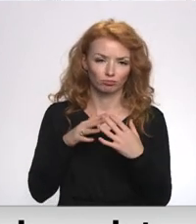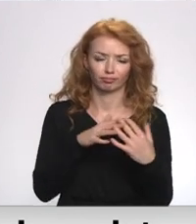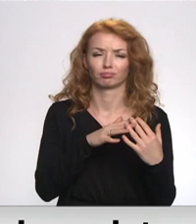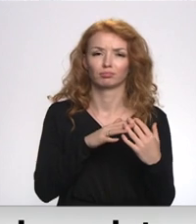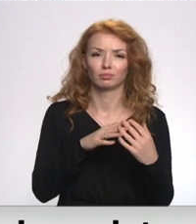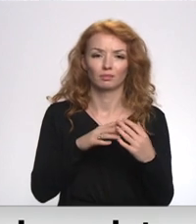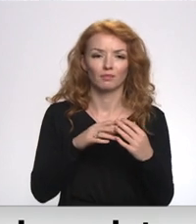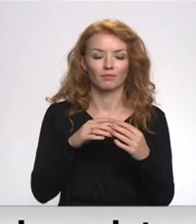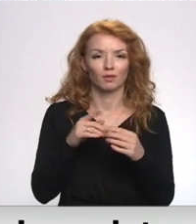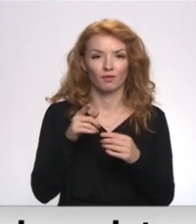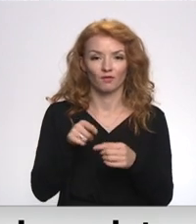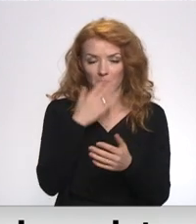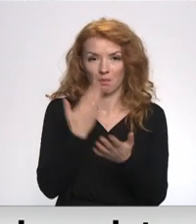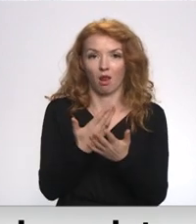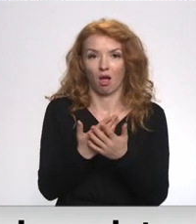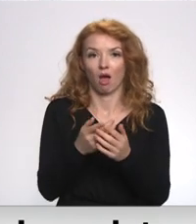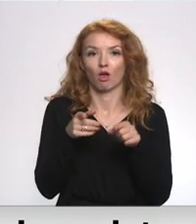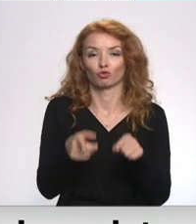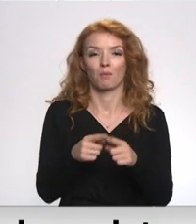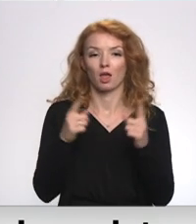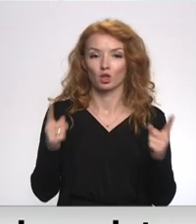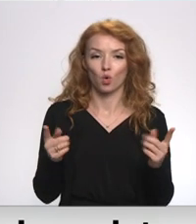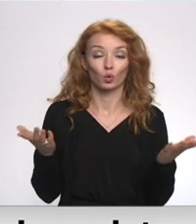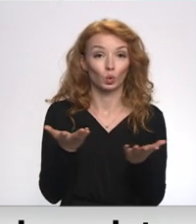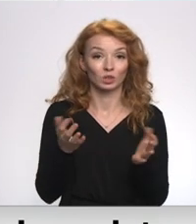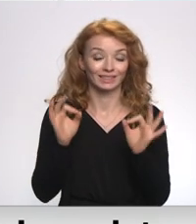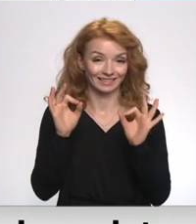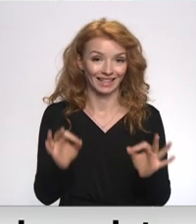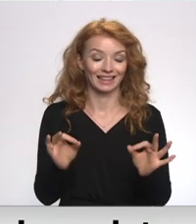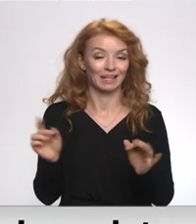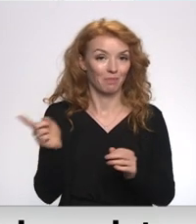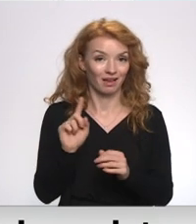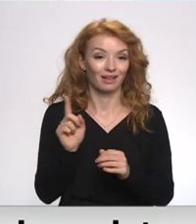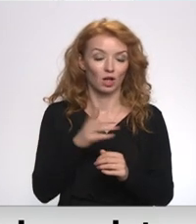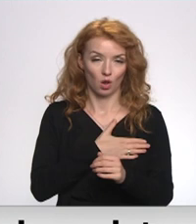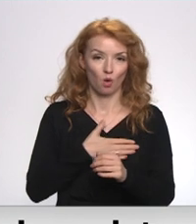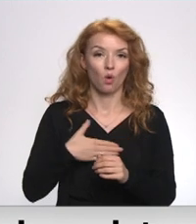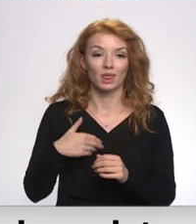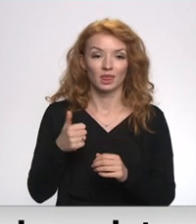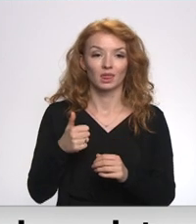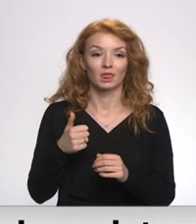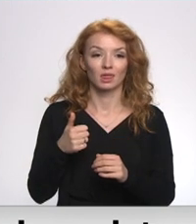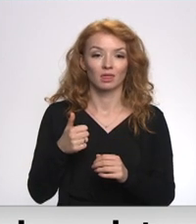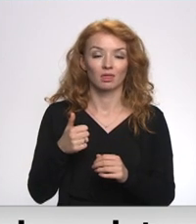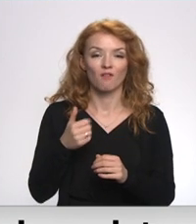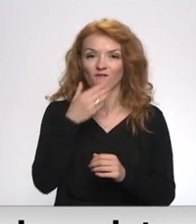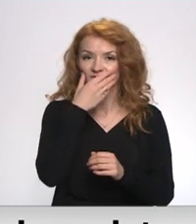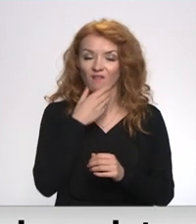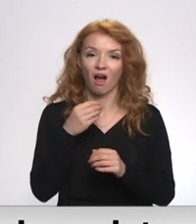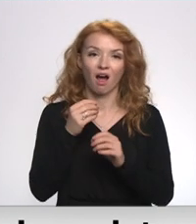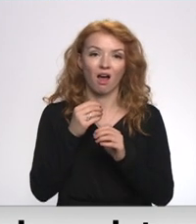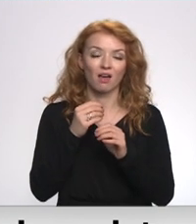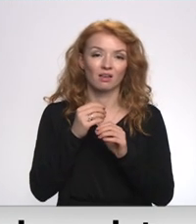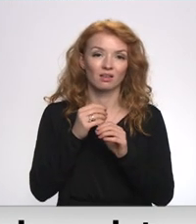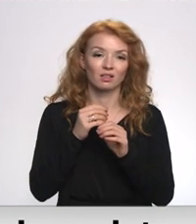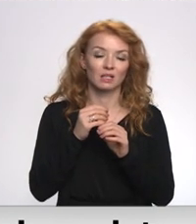viņi reprezentē šo periodu, kurš īstenībā ir diezgan vai pārstāvēts